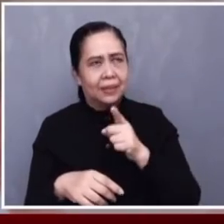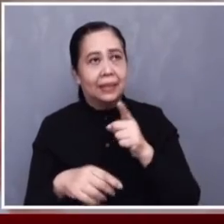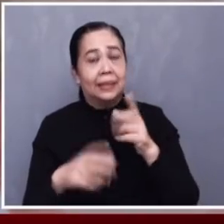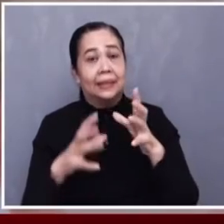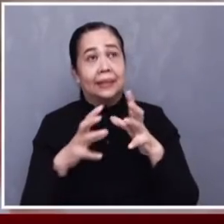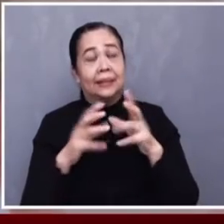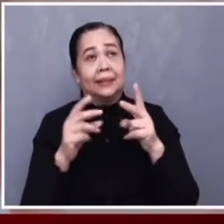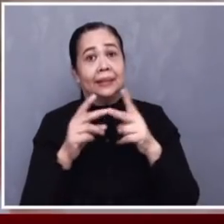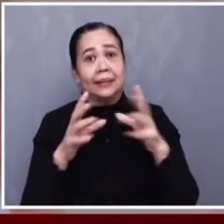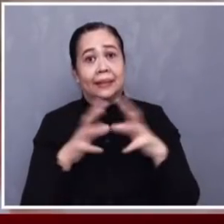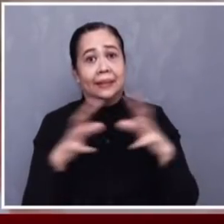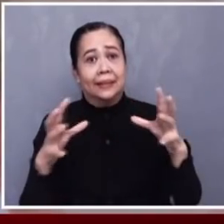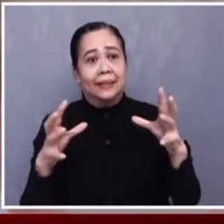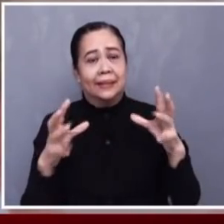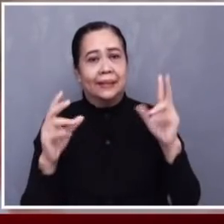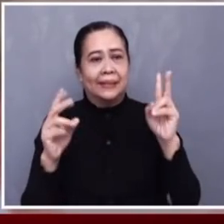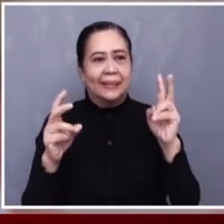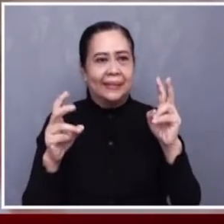napakadumi.